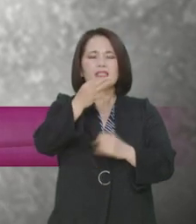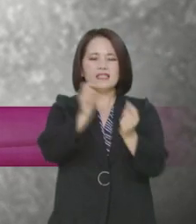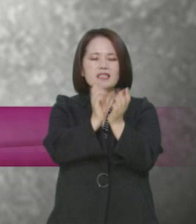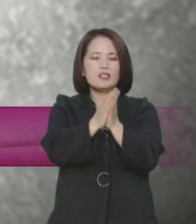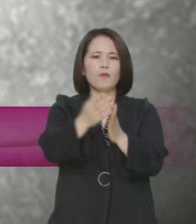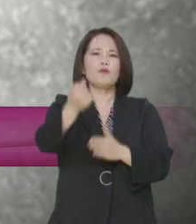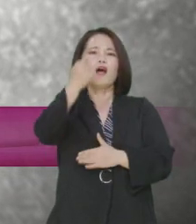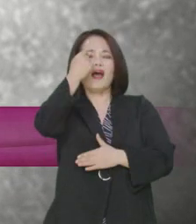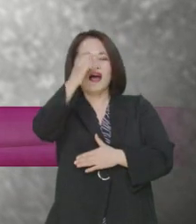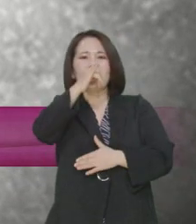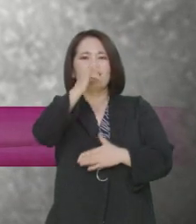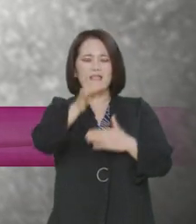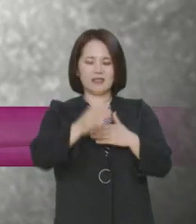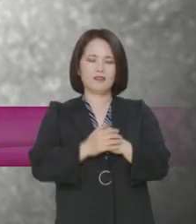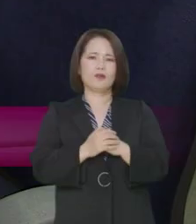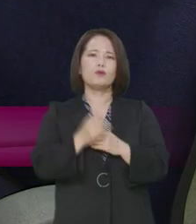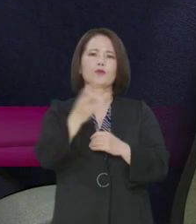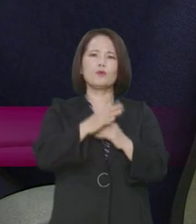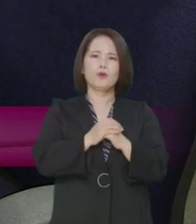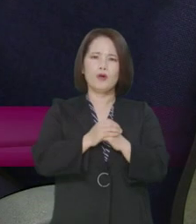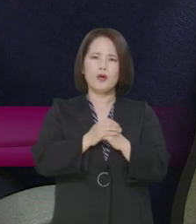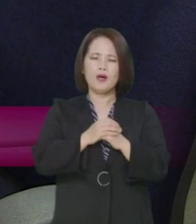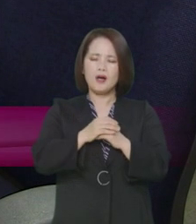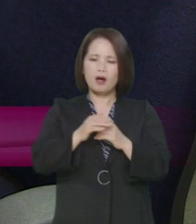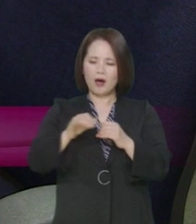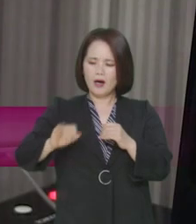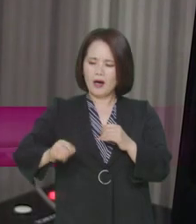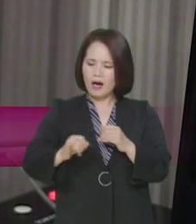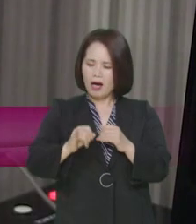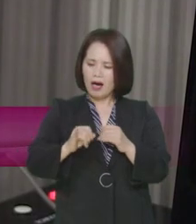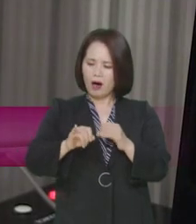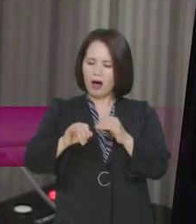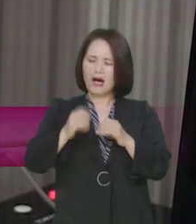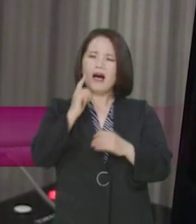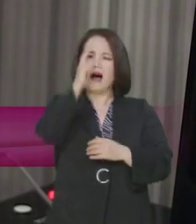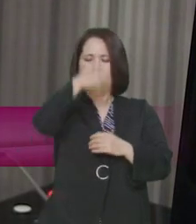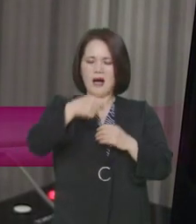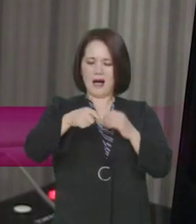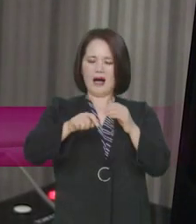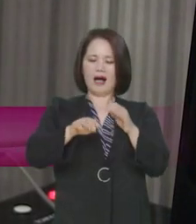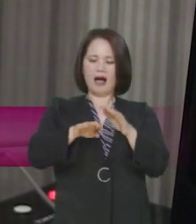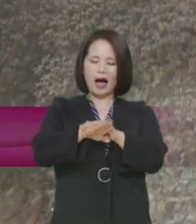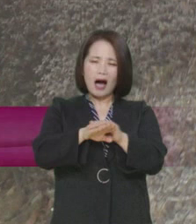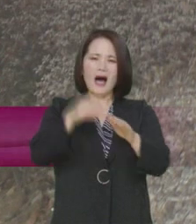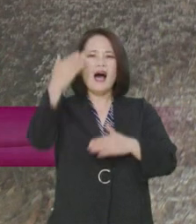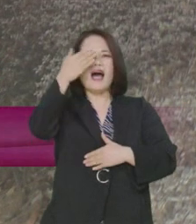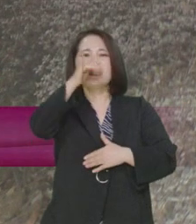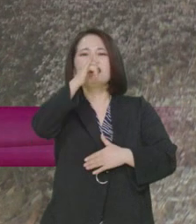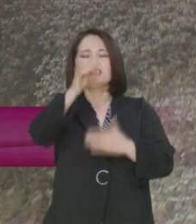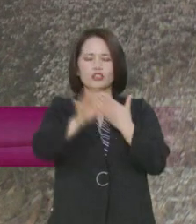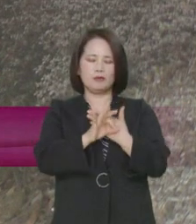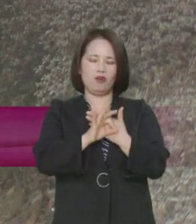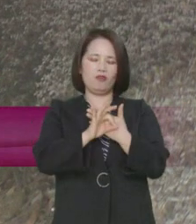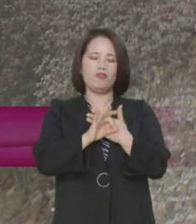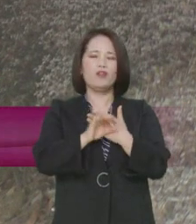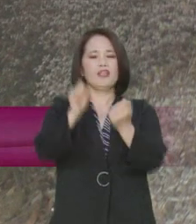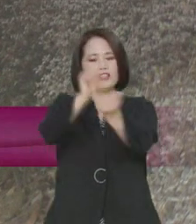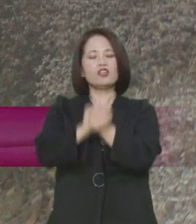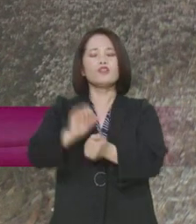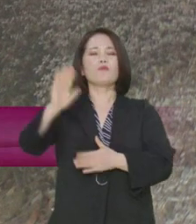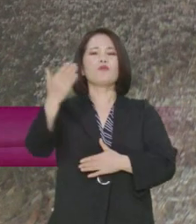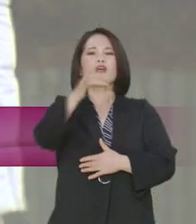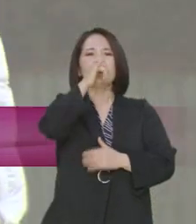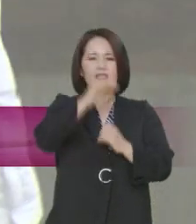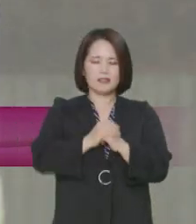신종 코로나 바이러스에 오염된 손으로 눈을 비벼 쓸 때 가면 됩니다 그러니까 눈과 코 입 그를 그